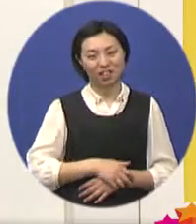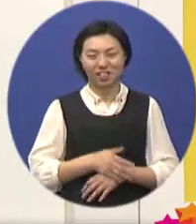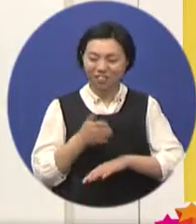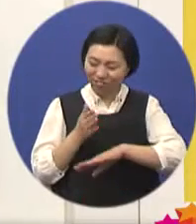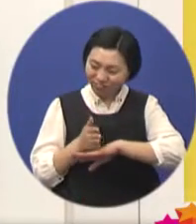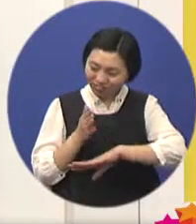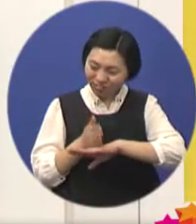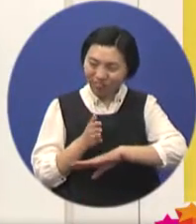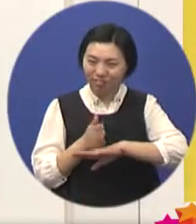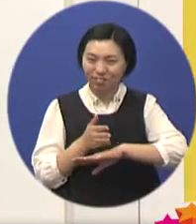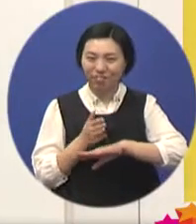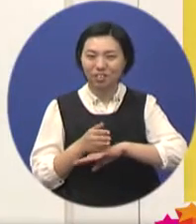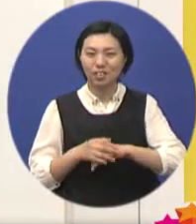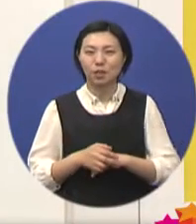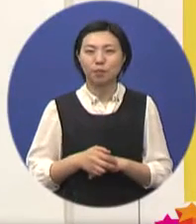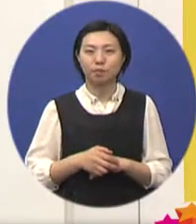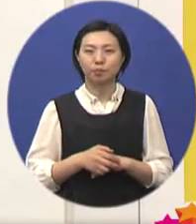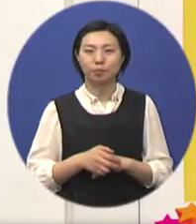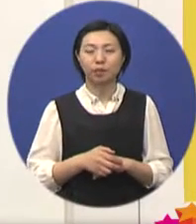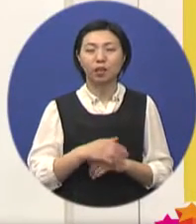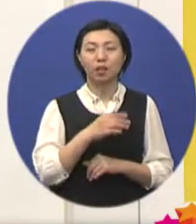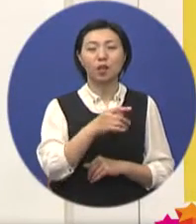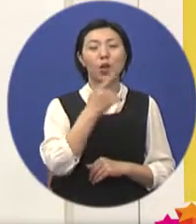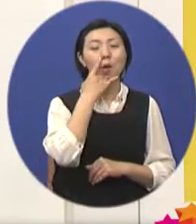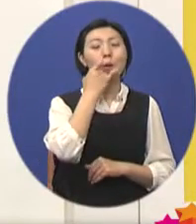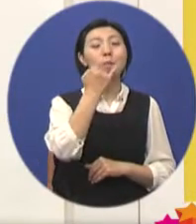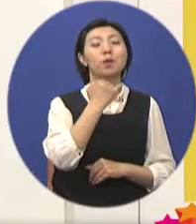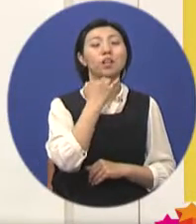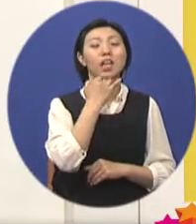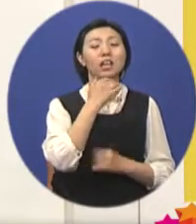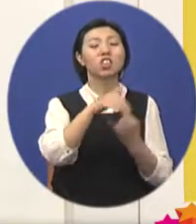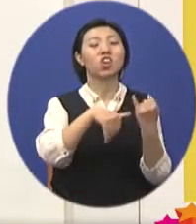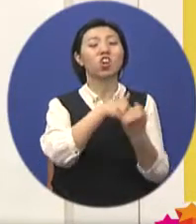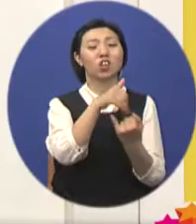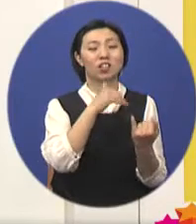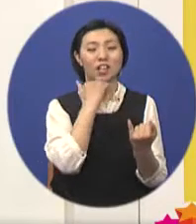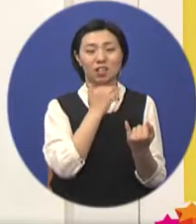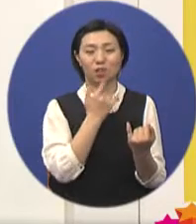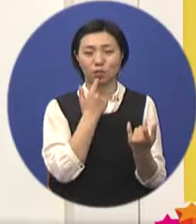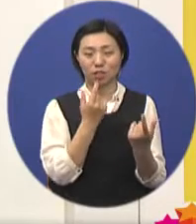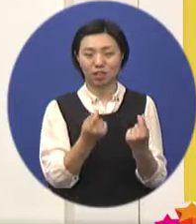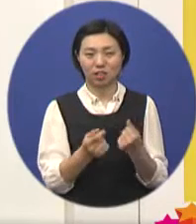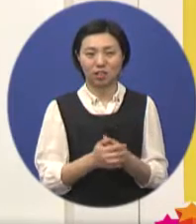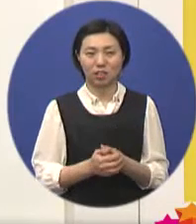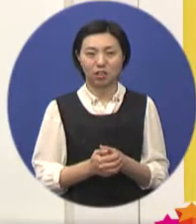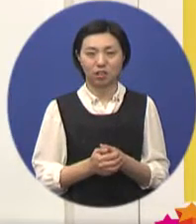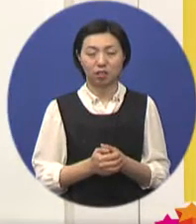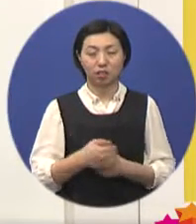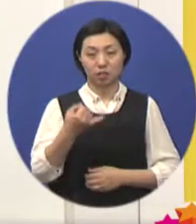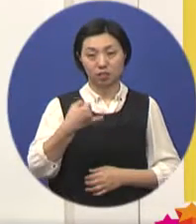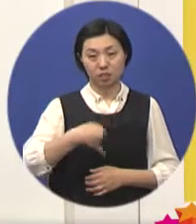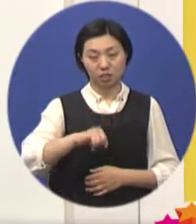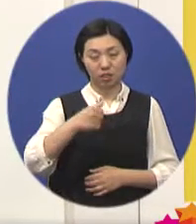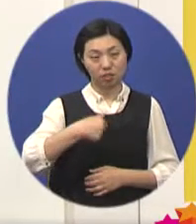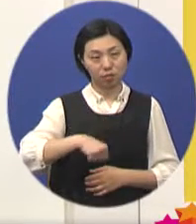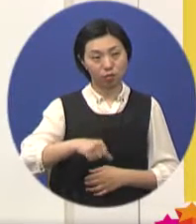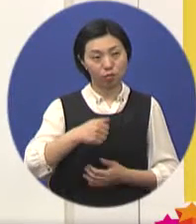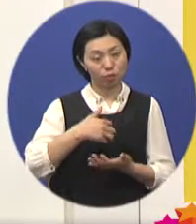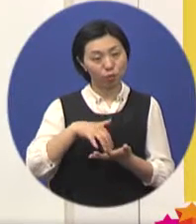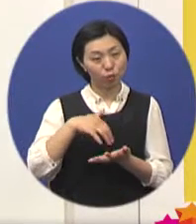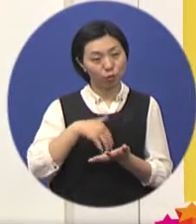감사합니다. 네. 어머니 나이는 처녀 나이입니다. 네. 어머니. 네. 슬하의 자녀는 몇 분